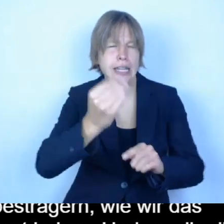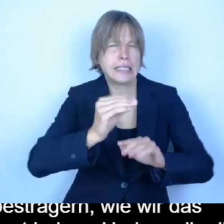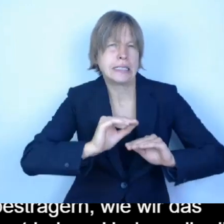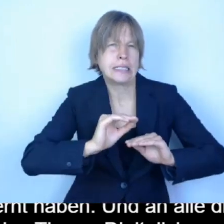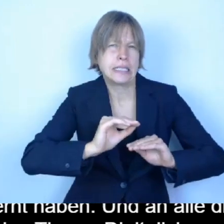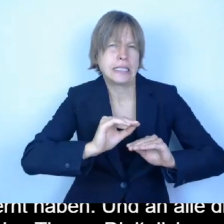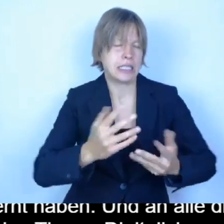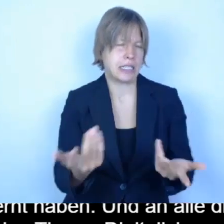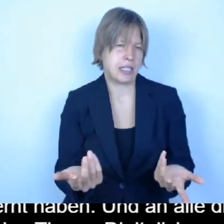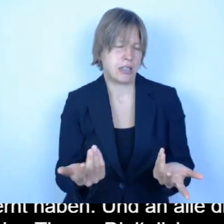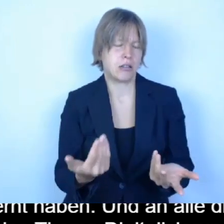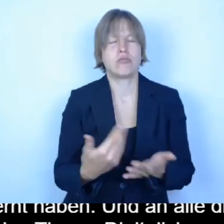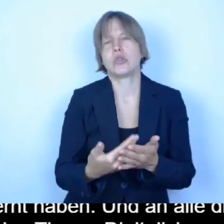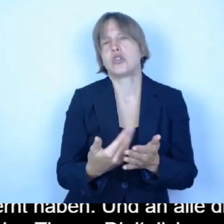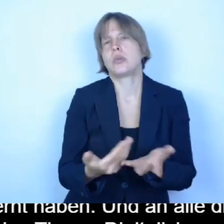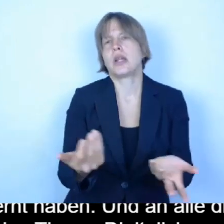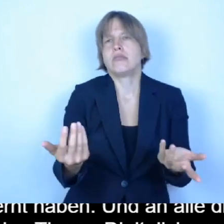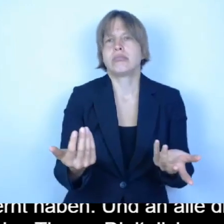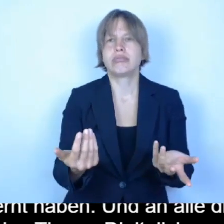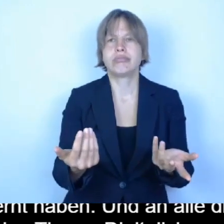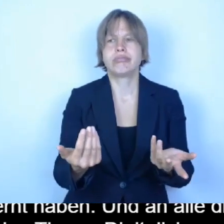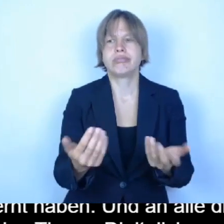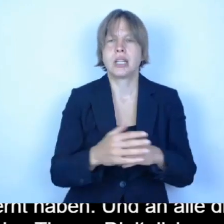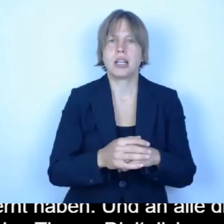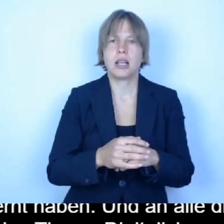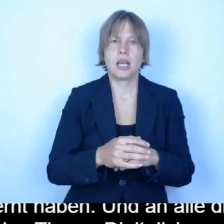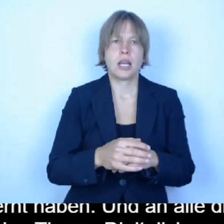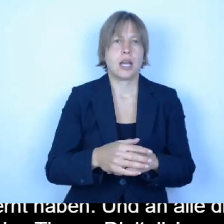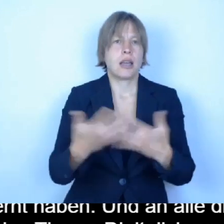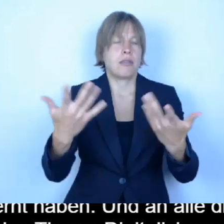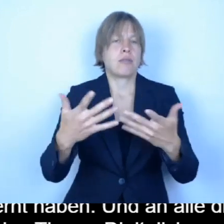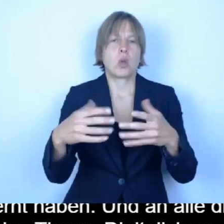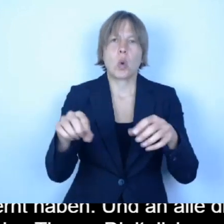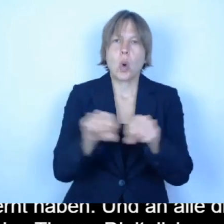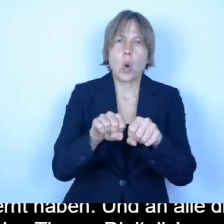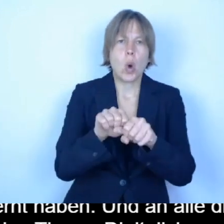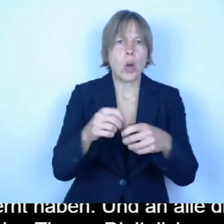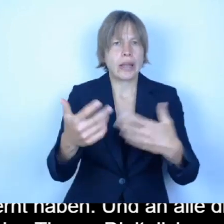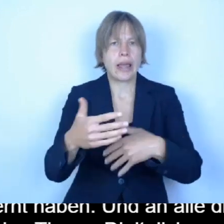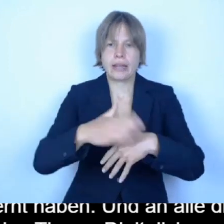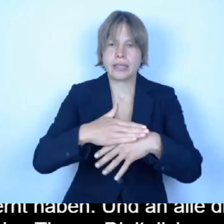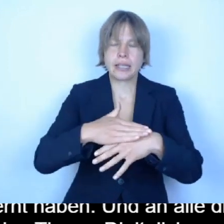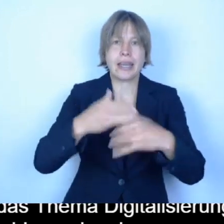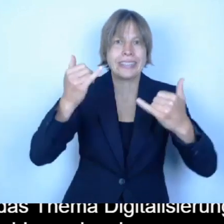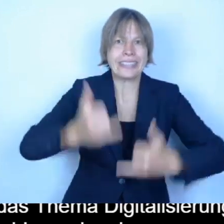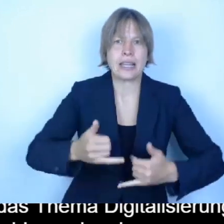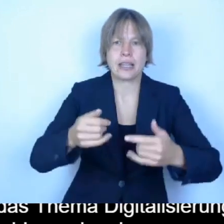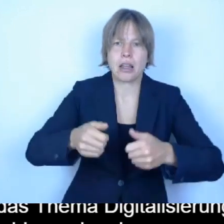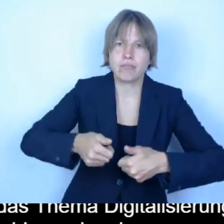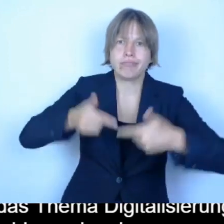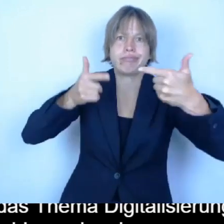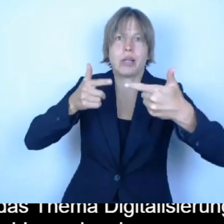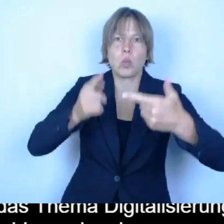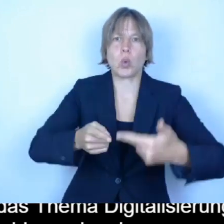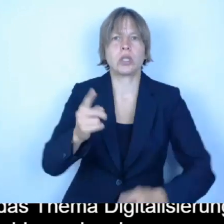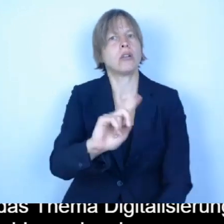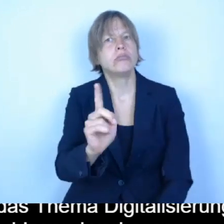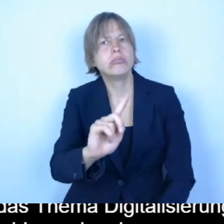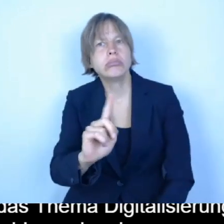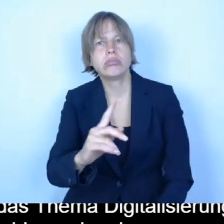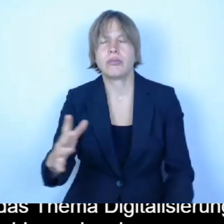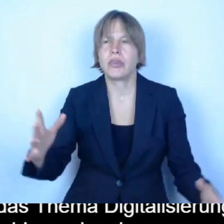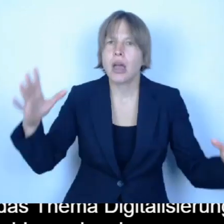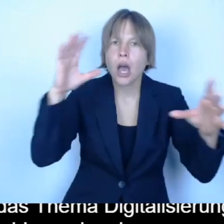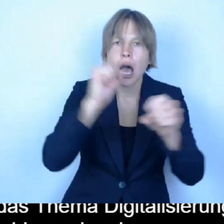am Abend oder zu anderen Zeiten, wo vielleicht Eltern keine Chance haben, mitzumachen. Also da glaube ich, da müssen wir noch was machen. Mein Eindruck ist, letzter